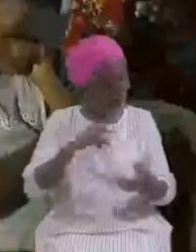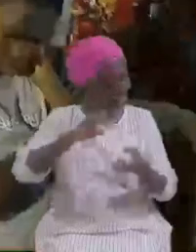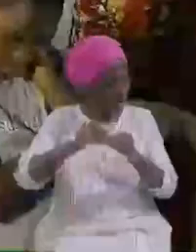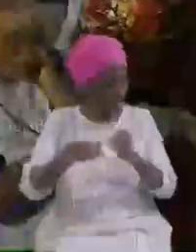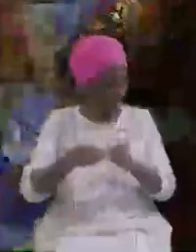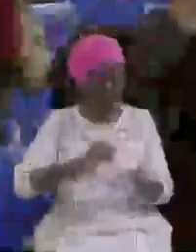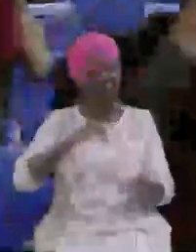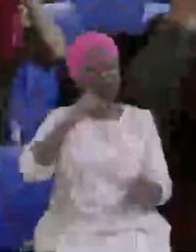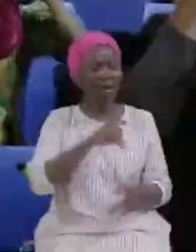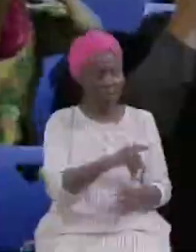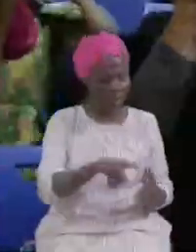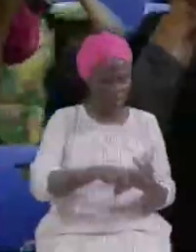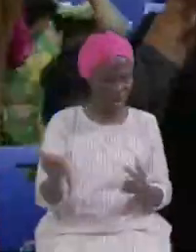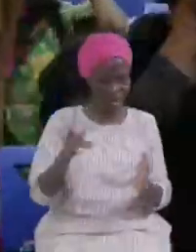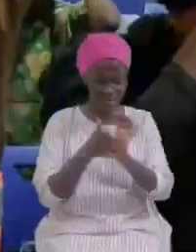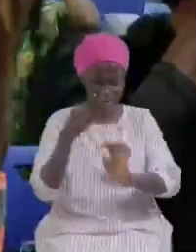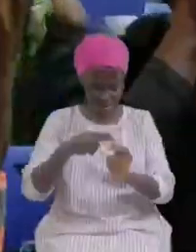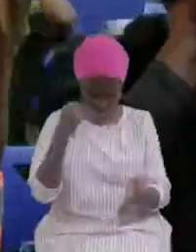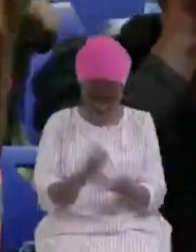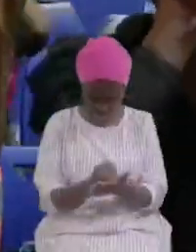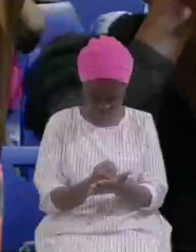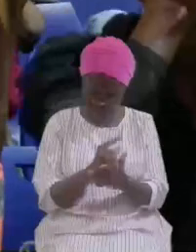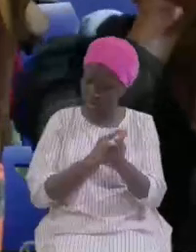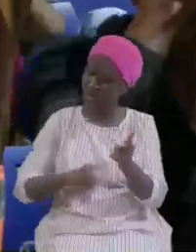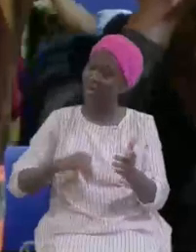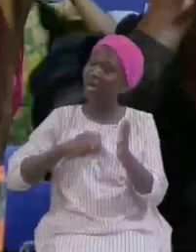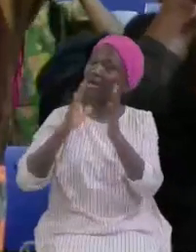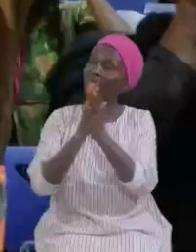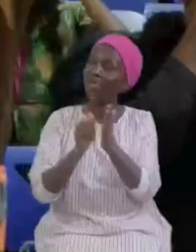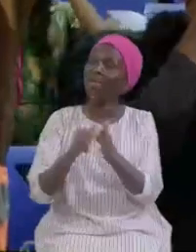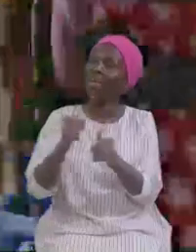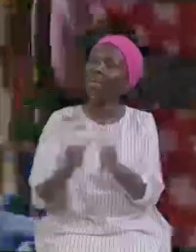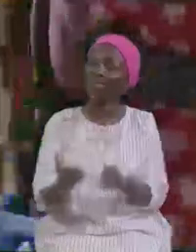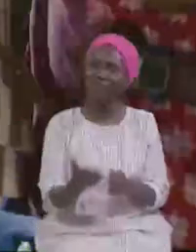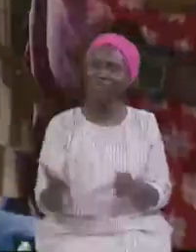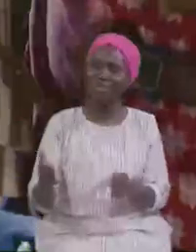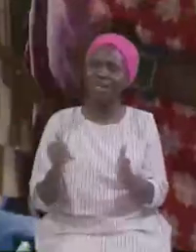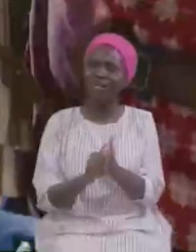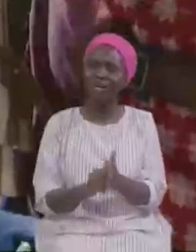au nom de Jésus. Seigneur, je prie. Que tout ce qui